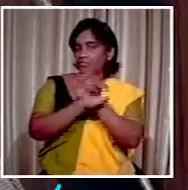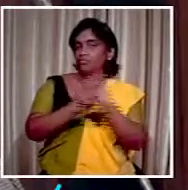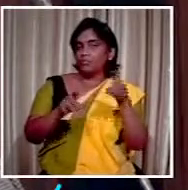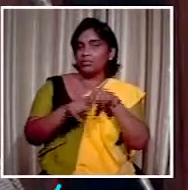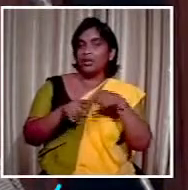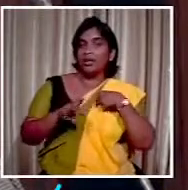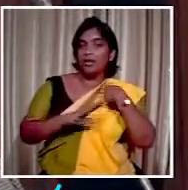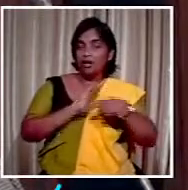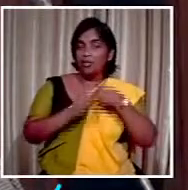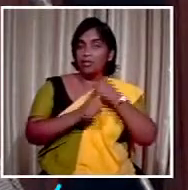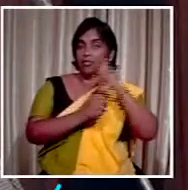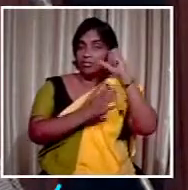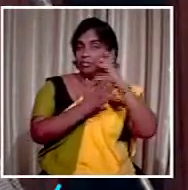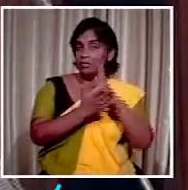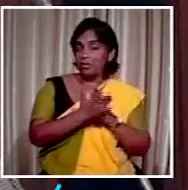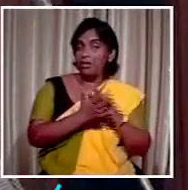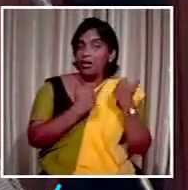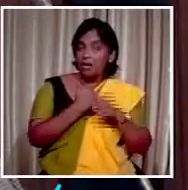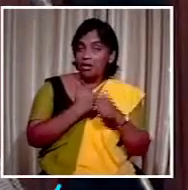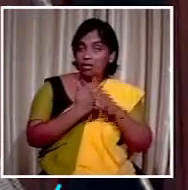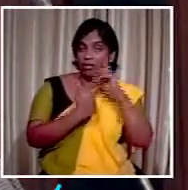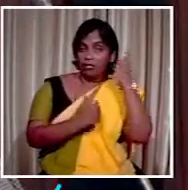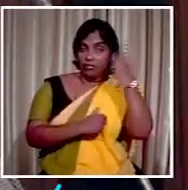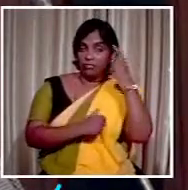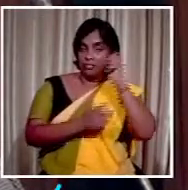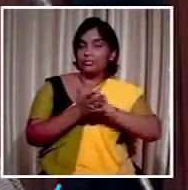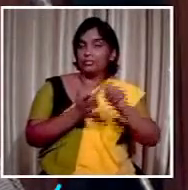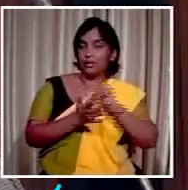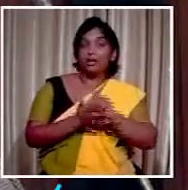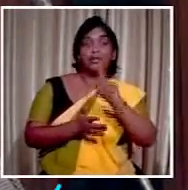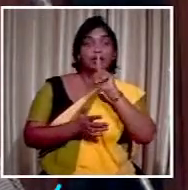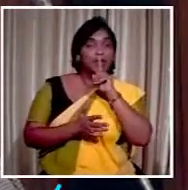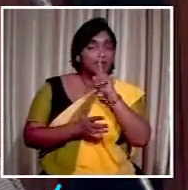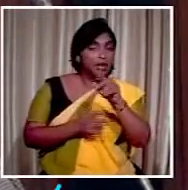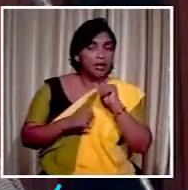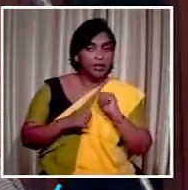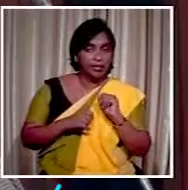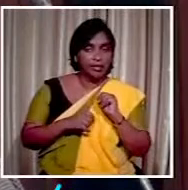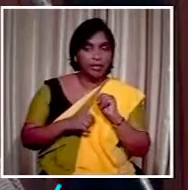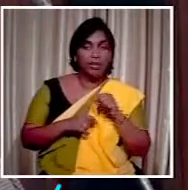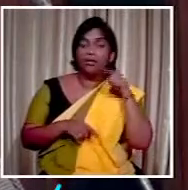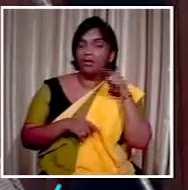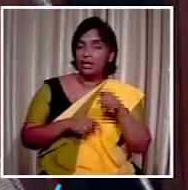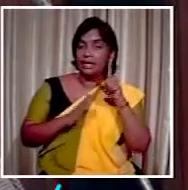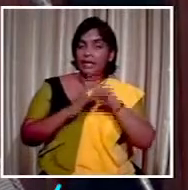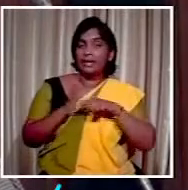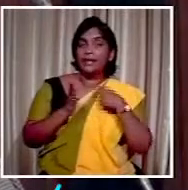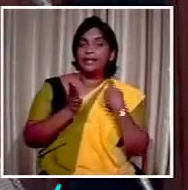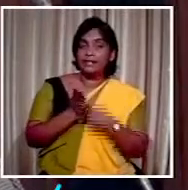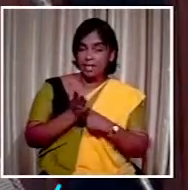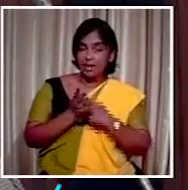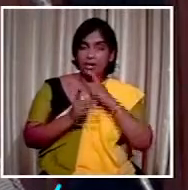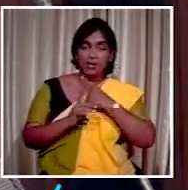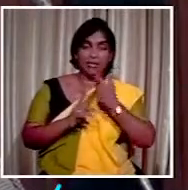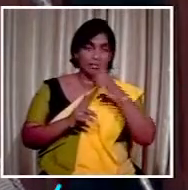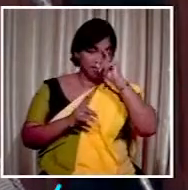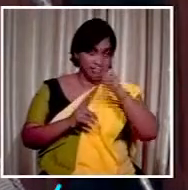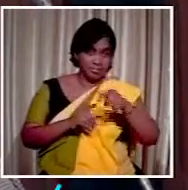ape aandu krama vyavasthawa hadapu visarada tuma. Etuma kiyanne mehemai. Meka JR Jayawardhana janadhipati